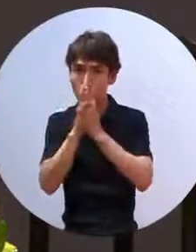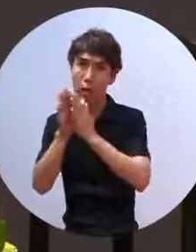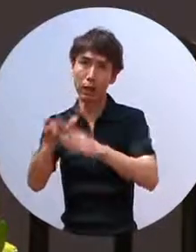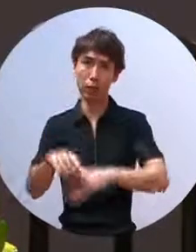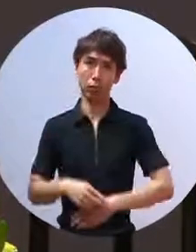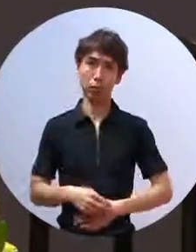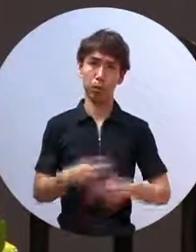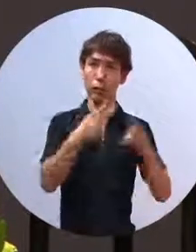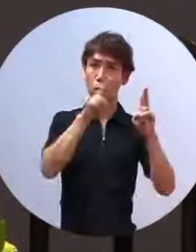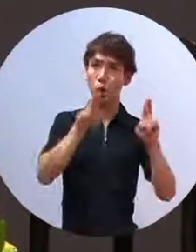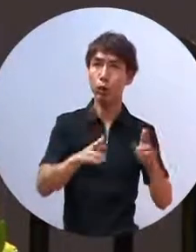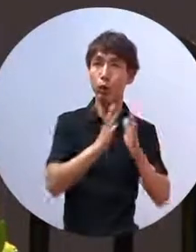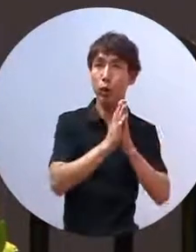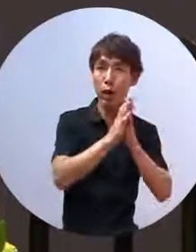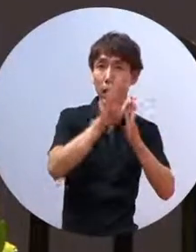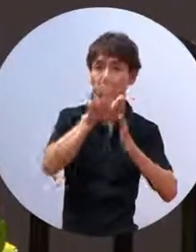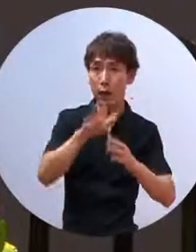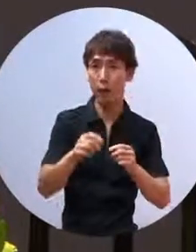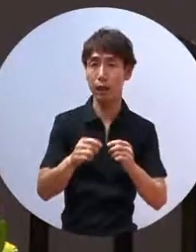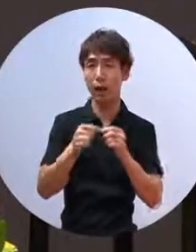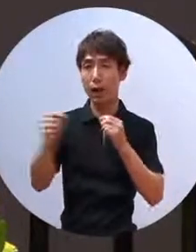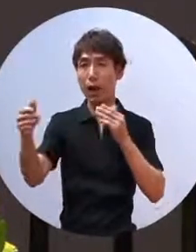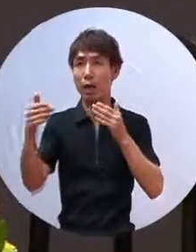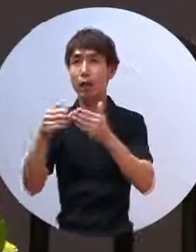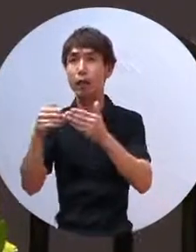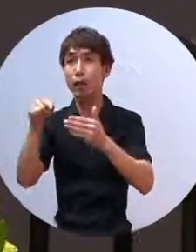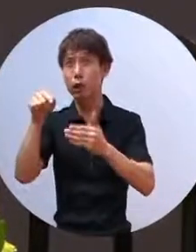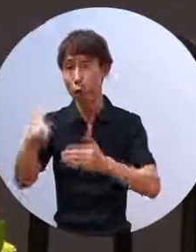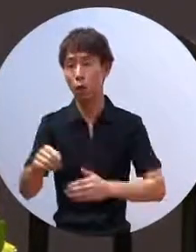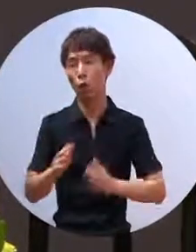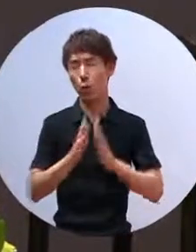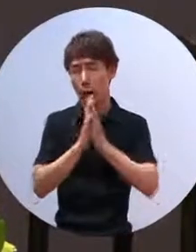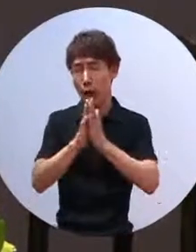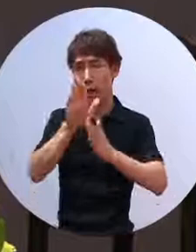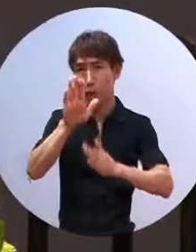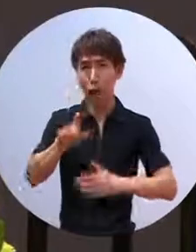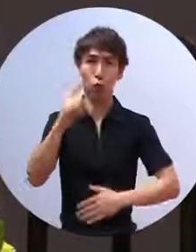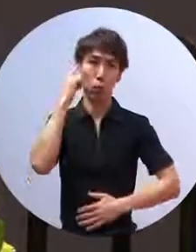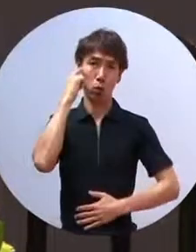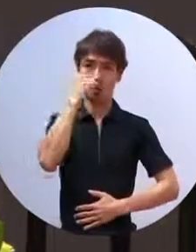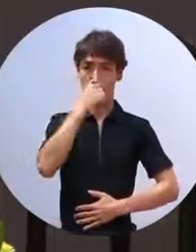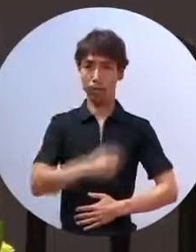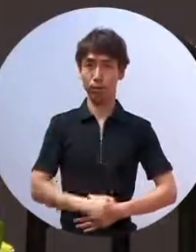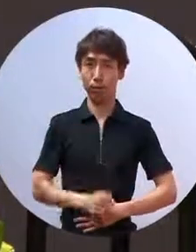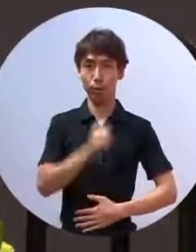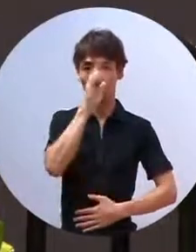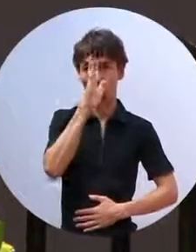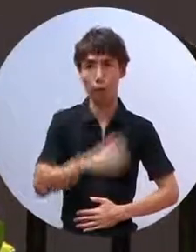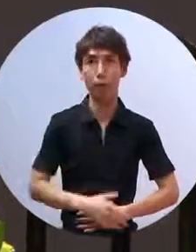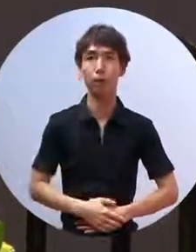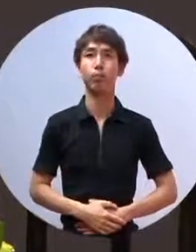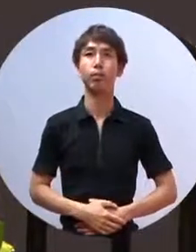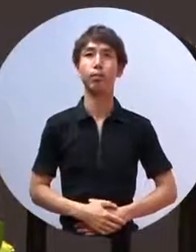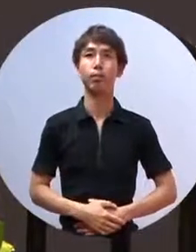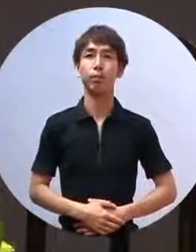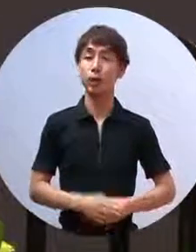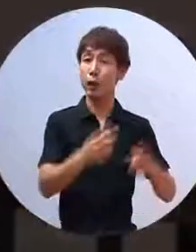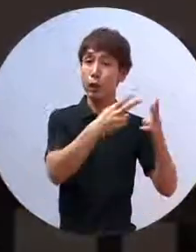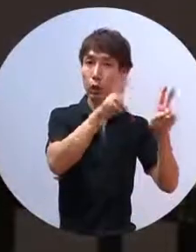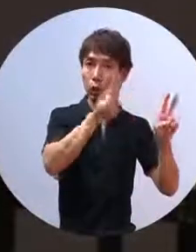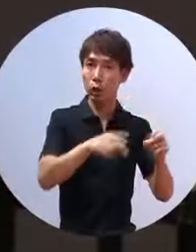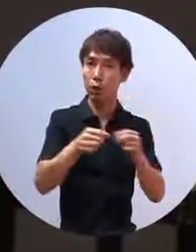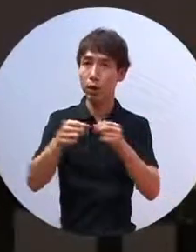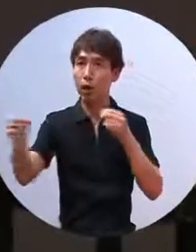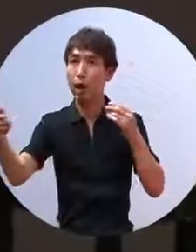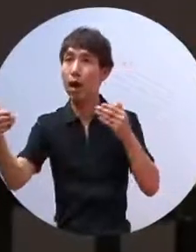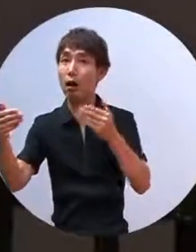が広島の願いでありますし、対応しておられる長崎市の願いというふうに思っております。どうかよろしくお願いいたします。